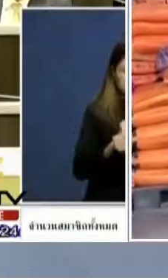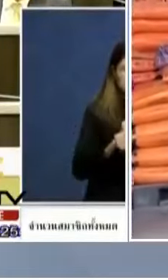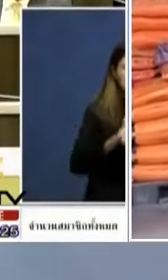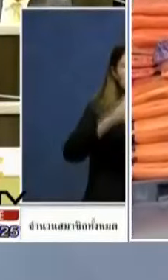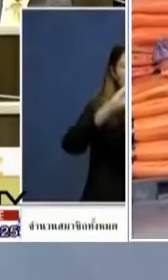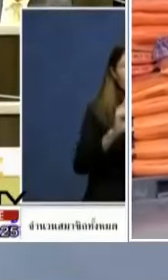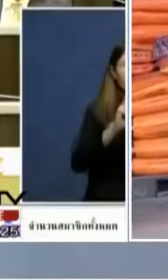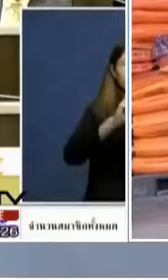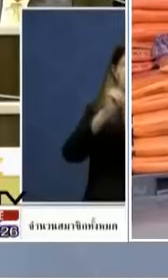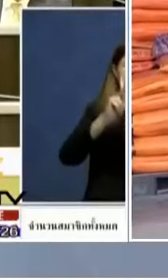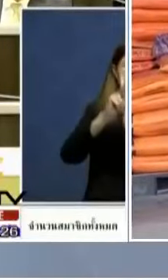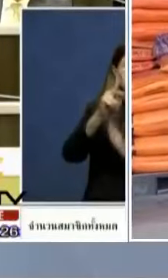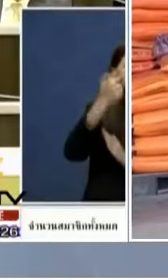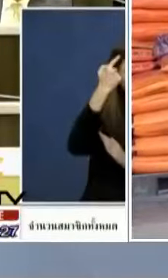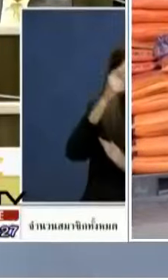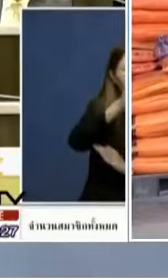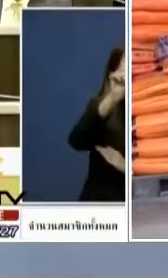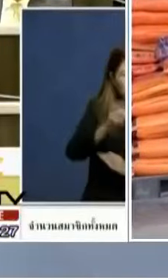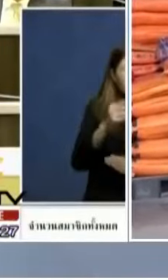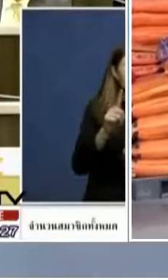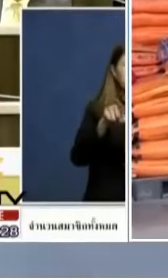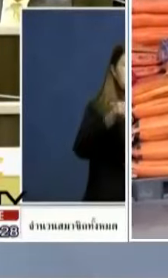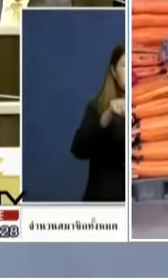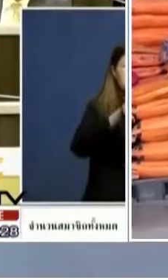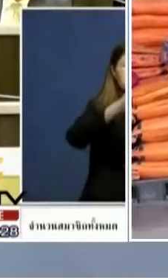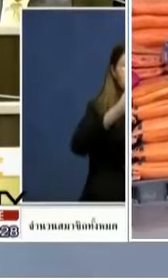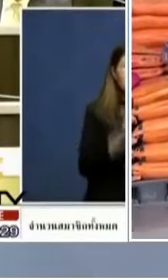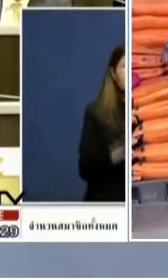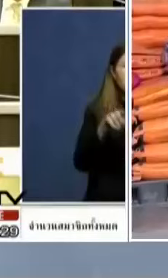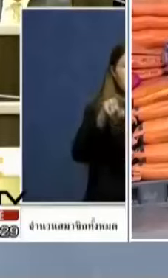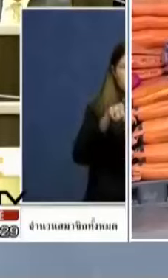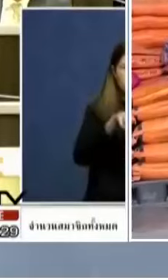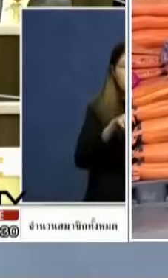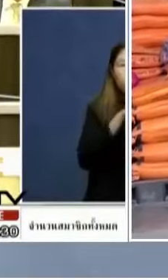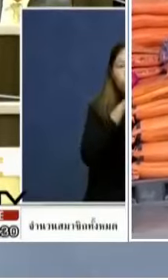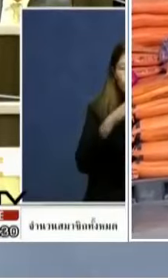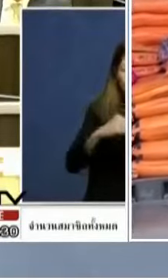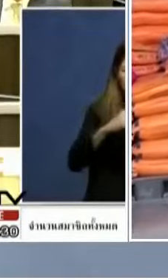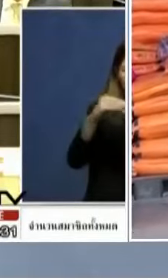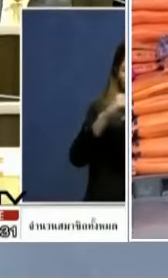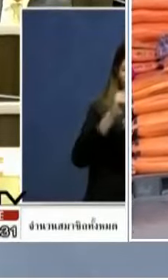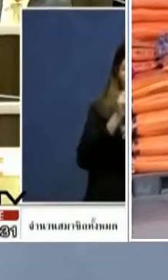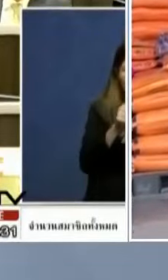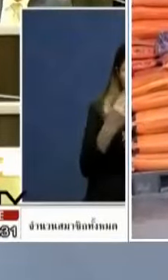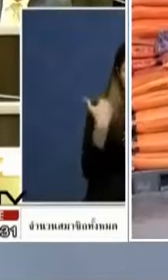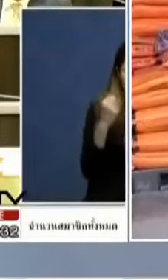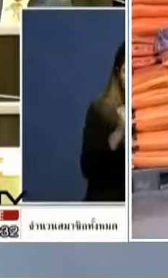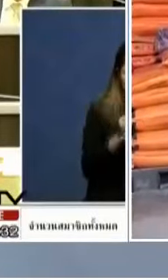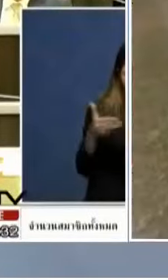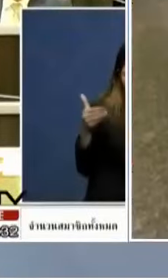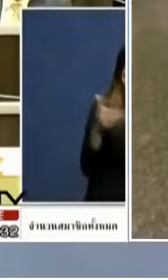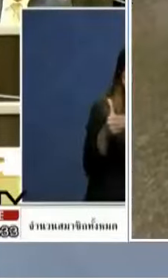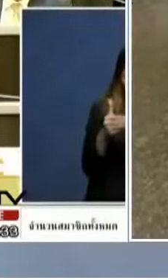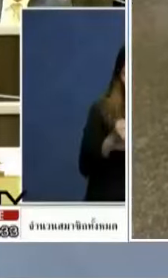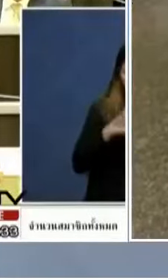กาฬสินธุ์ก็เป็นกังวลเช่นเดียวกับหลายๆจังหวัดว่าโครงการนี้จะตอบโจทย์ใน